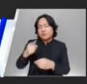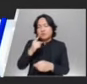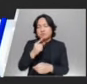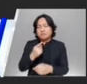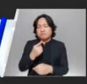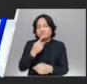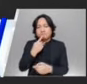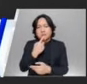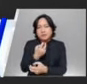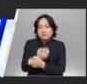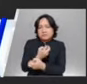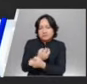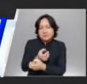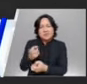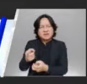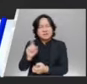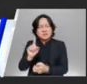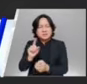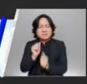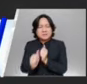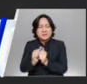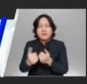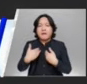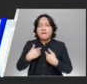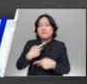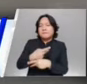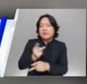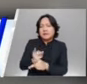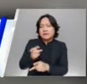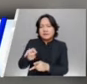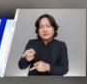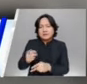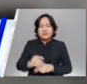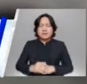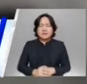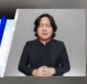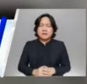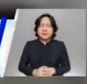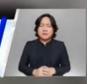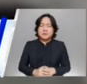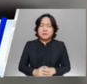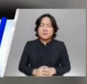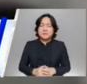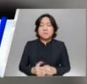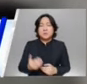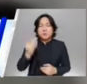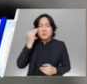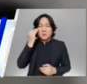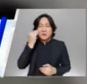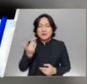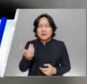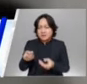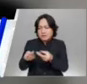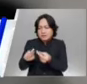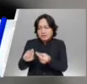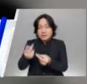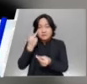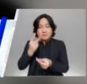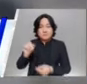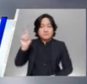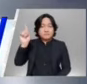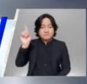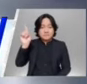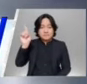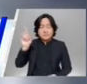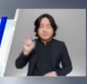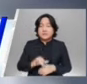uranium ay byproduct o ang produktong nagre-resulta mula sa uranium enrichment na pinagdadaanan ng uranium kapag ginagamit